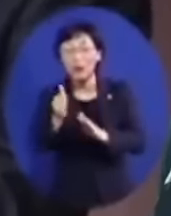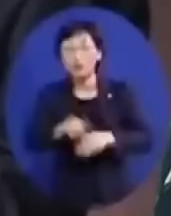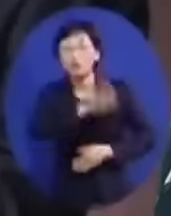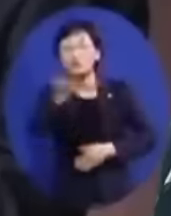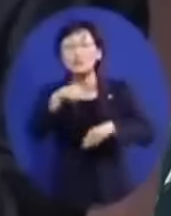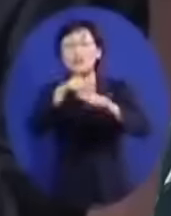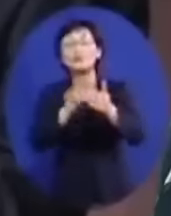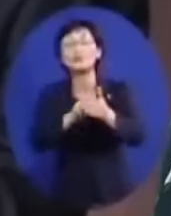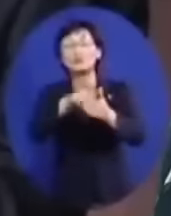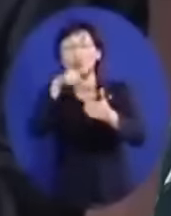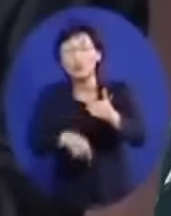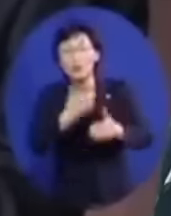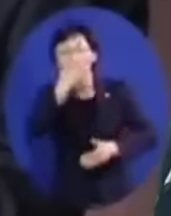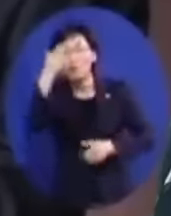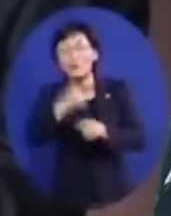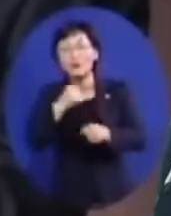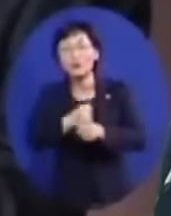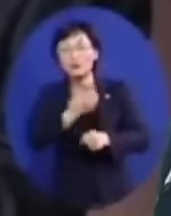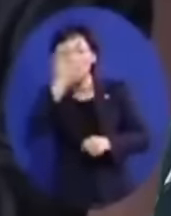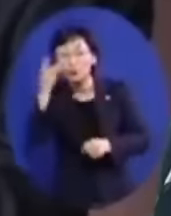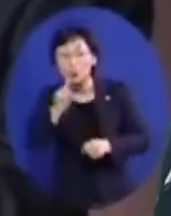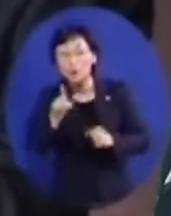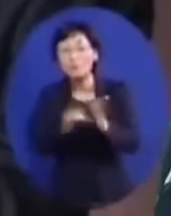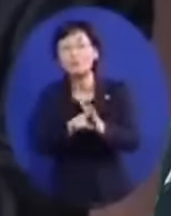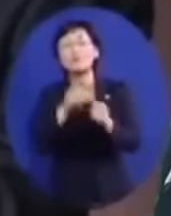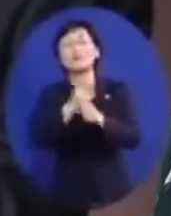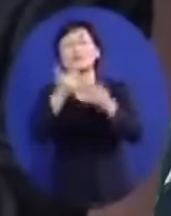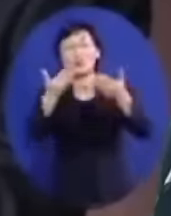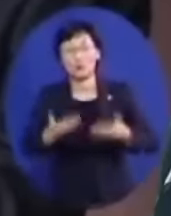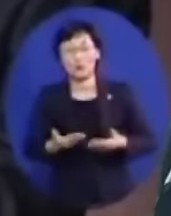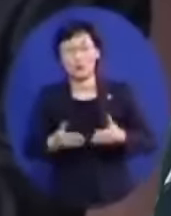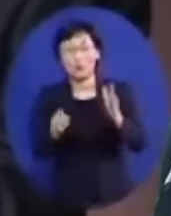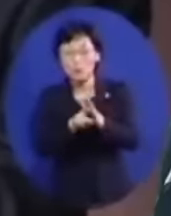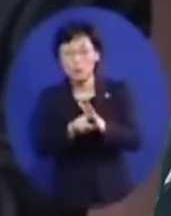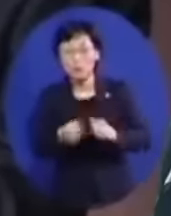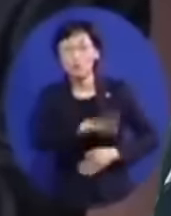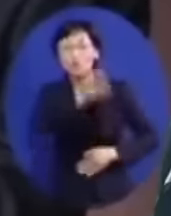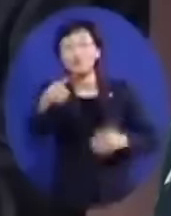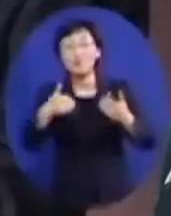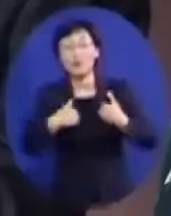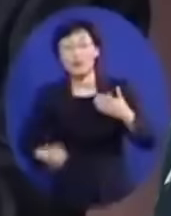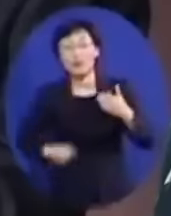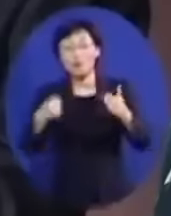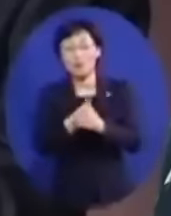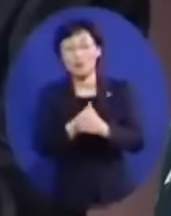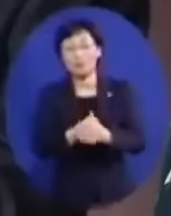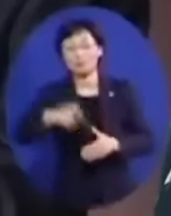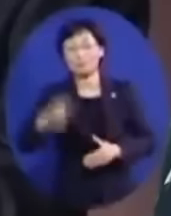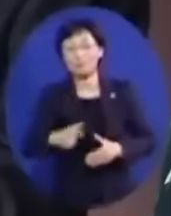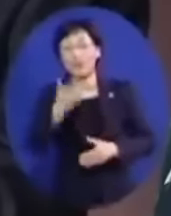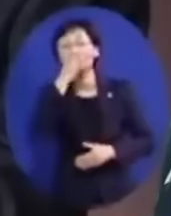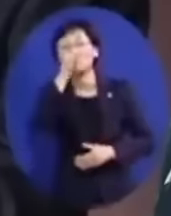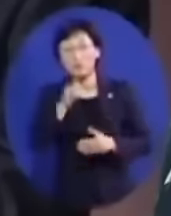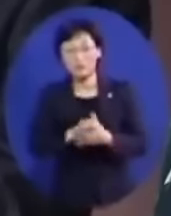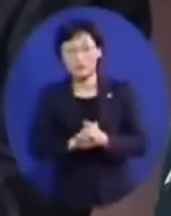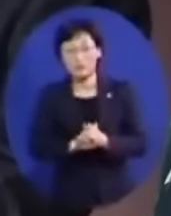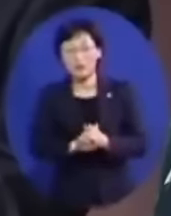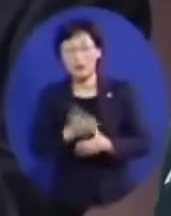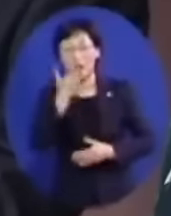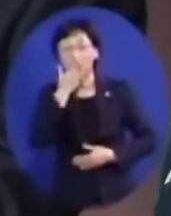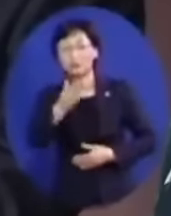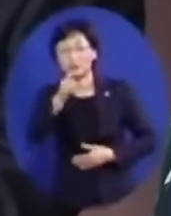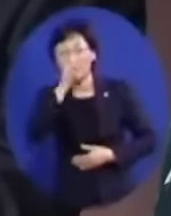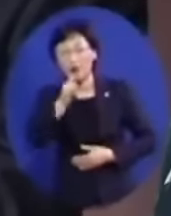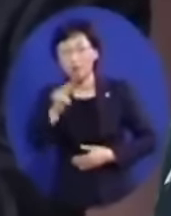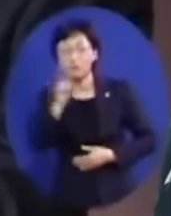꿈을 만들어내고 꿈은 우리 마음속에 믿음을 만들어내고 믿음은 우리에게 용기와 담력을 만들어내는 것입니다. 할 수 있겠느니